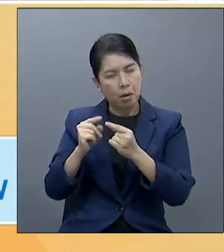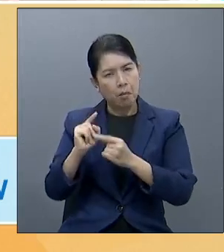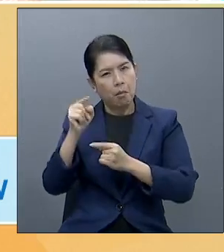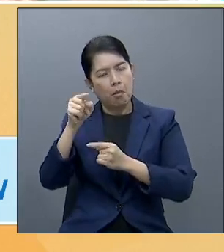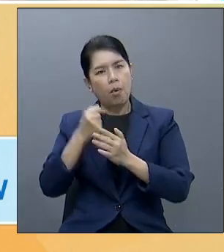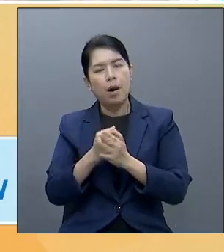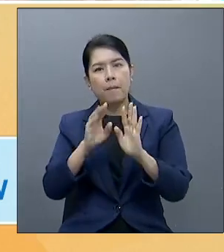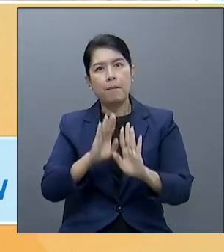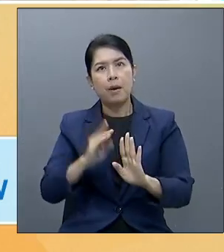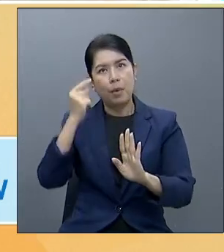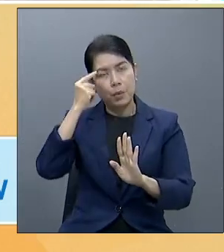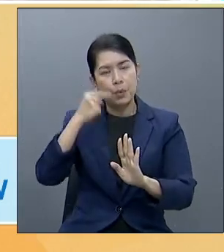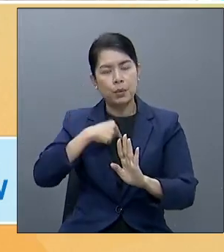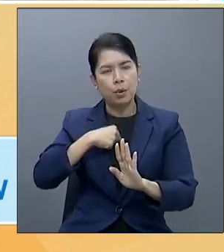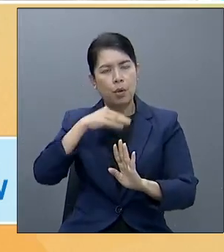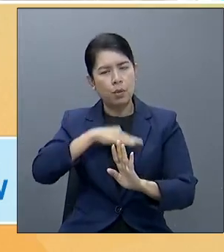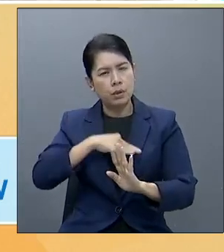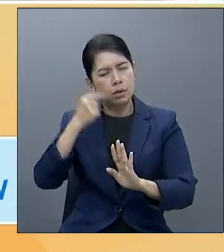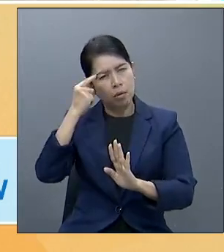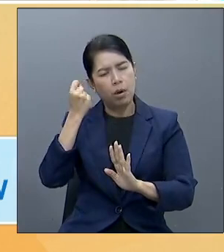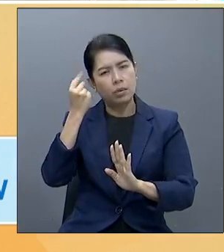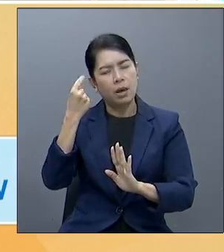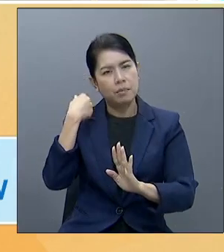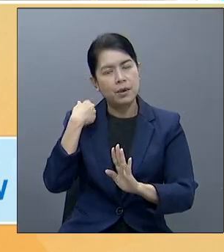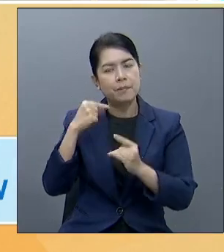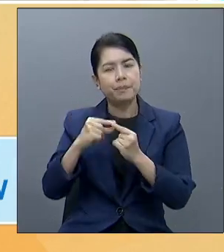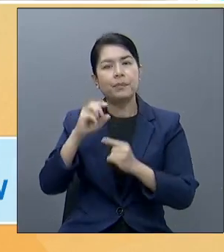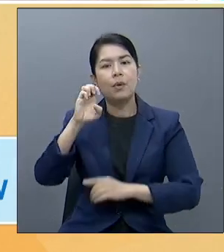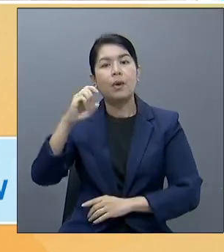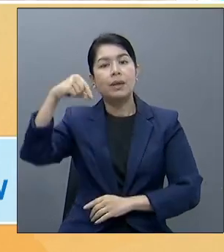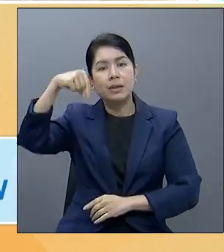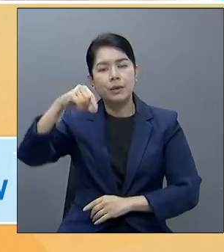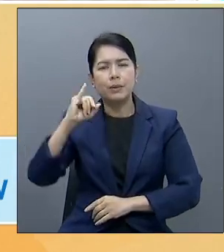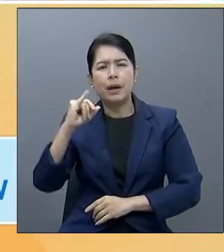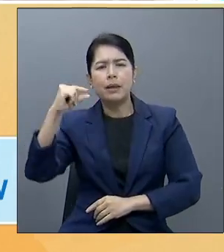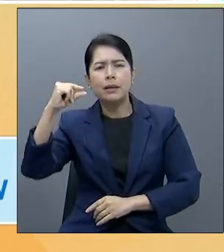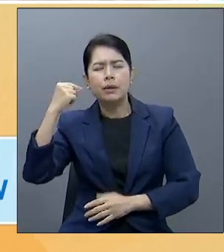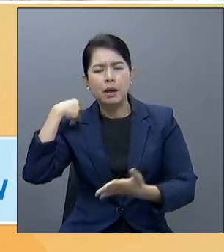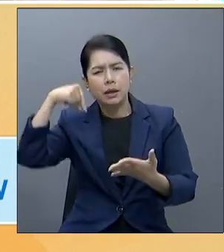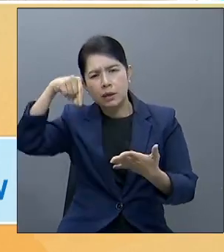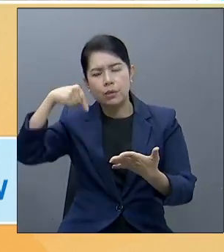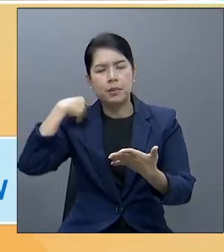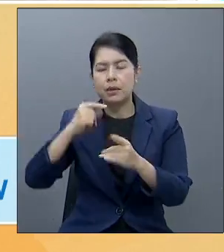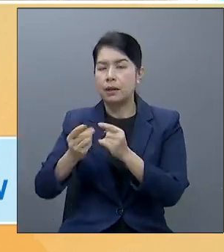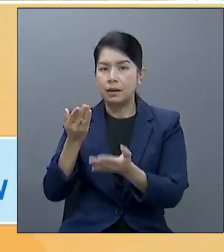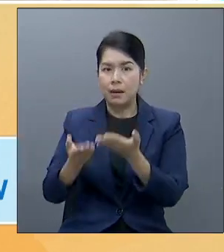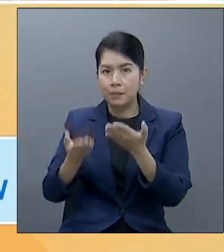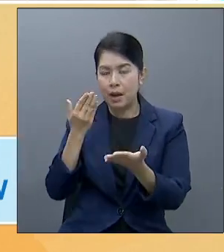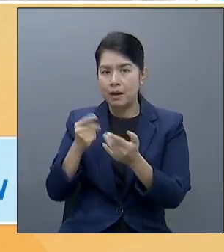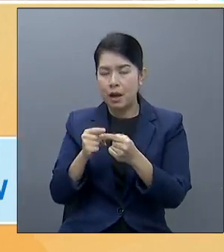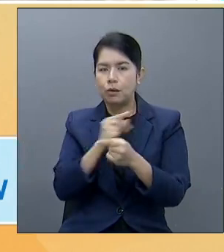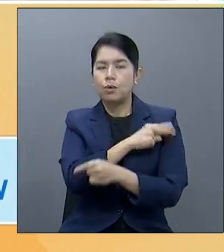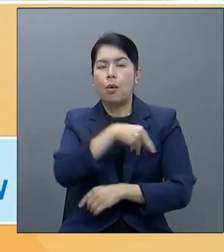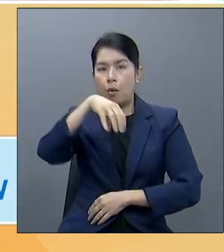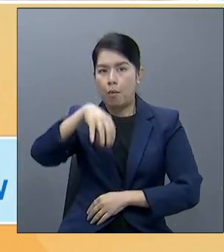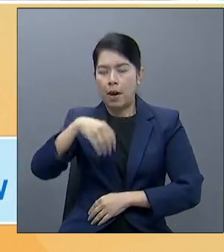ม ี สติใช่ค่ะเพื่อที่จะแบบหล่อหลอมให้เขาโตขึ้นเป็นคนที่มีคุณภาพพอเขาก็จะมีการส่งต่อใช่ไหมคะจากโรงพยาบาลของพญ